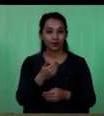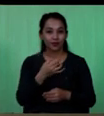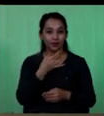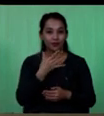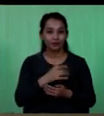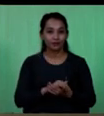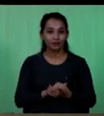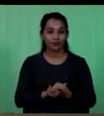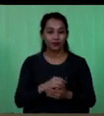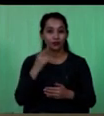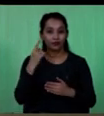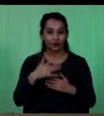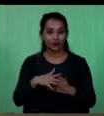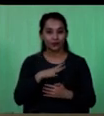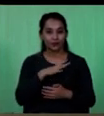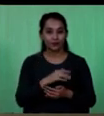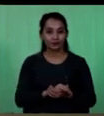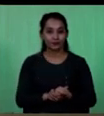yoqdimi? Tushunarli bo'ldimi?